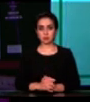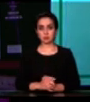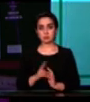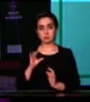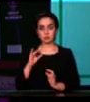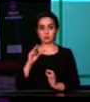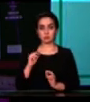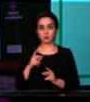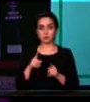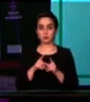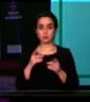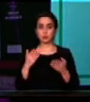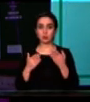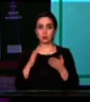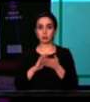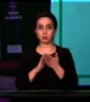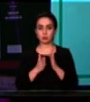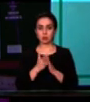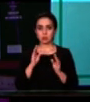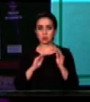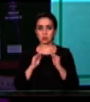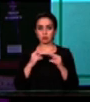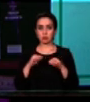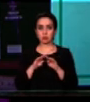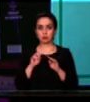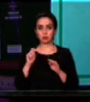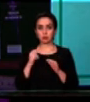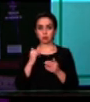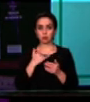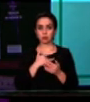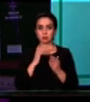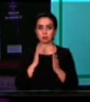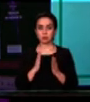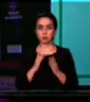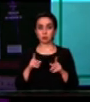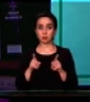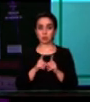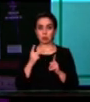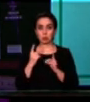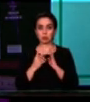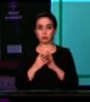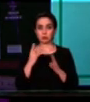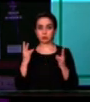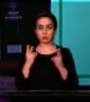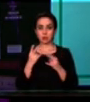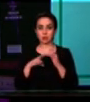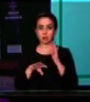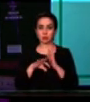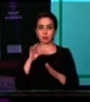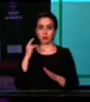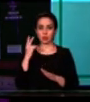Итак, давайте рассмотрим, какие же условия создания закрытого ключа у нас должны быть. Ну, в первую очередь, необходимо выбирать